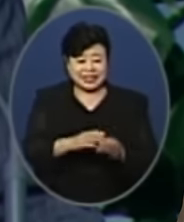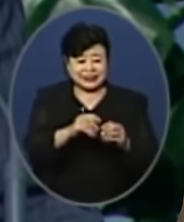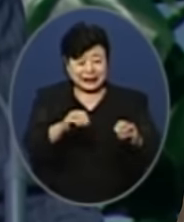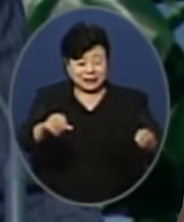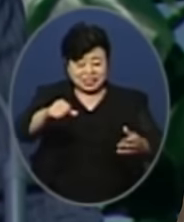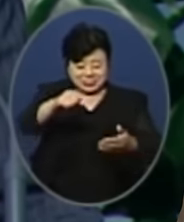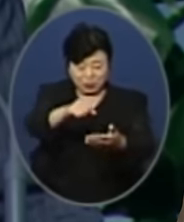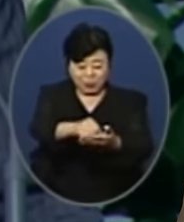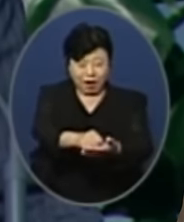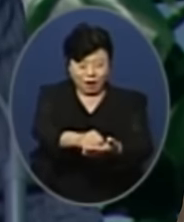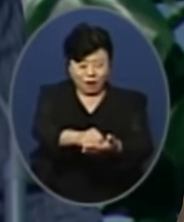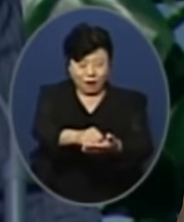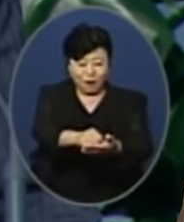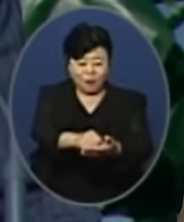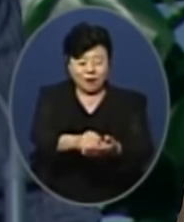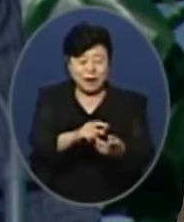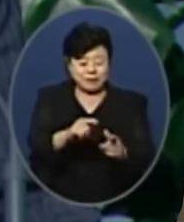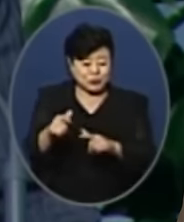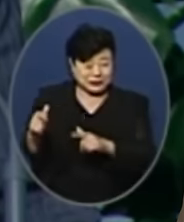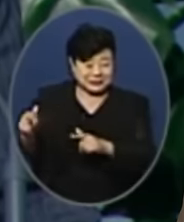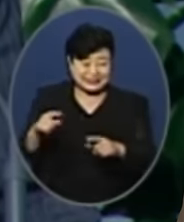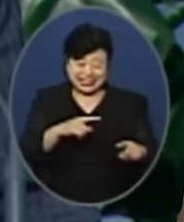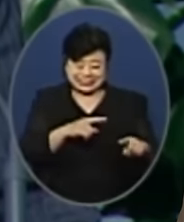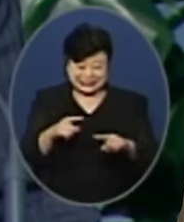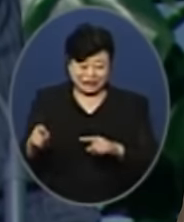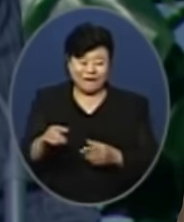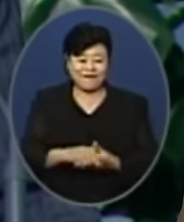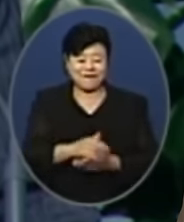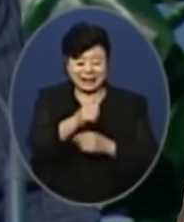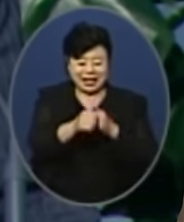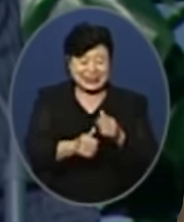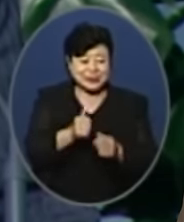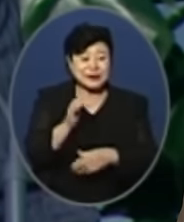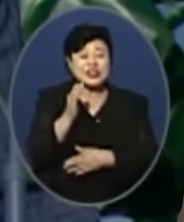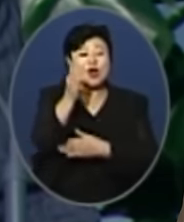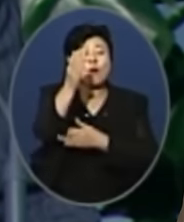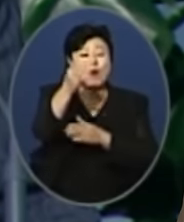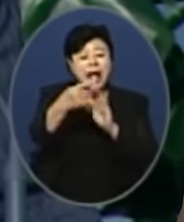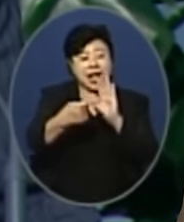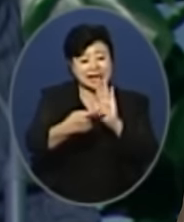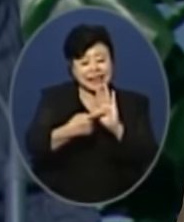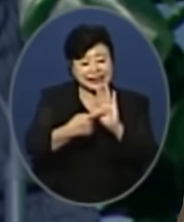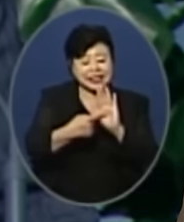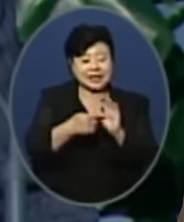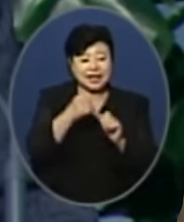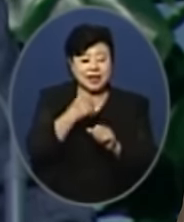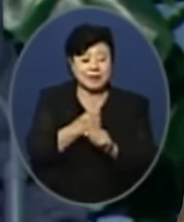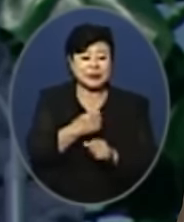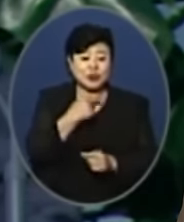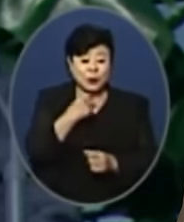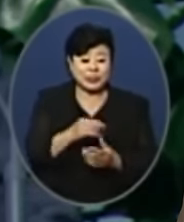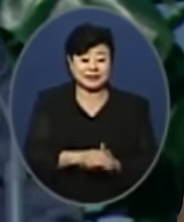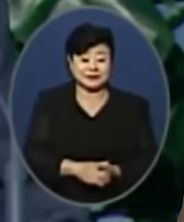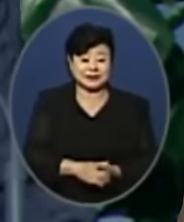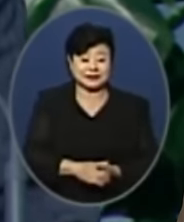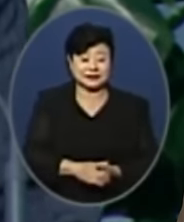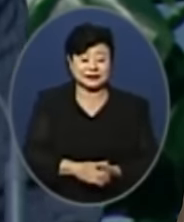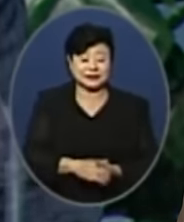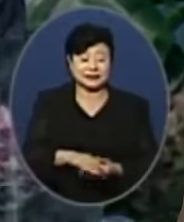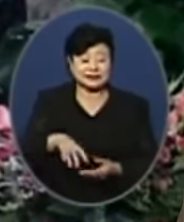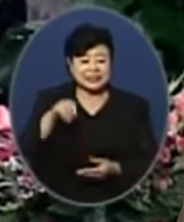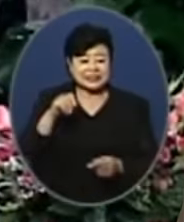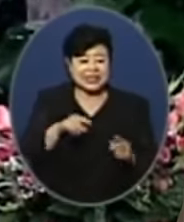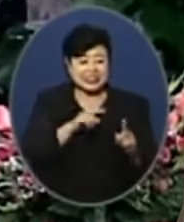땅을 정복하고 만물을 다스려서 하나님의 영광을 나타내게 하기를 원하신 것입니다. 창세기